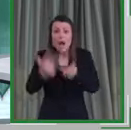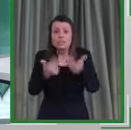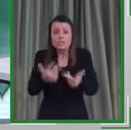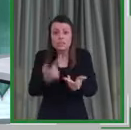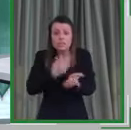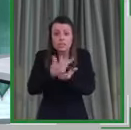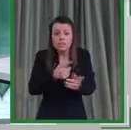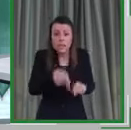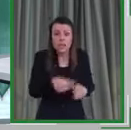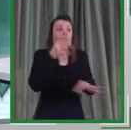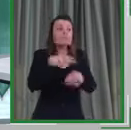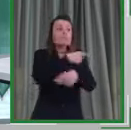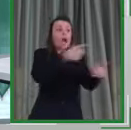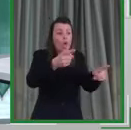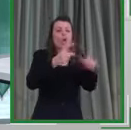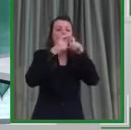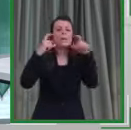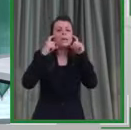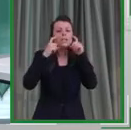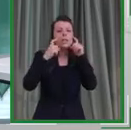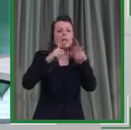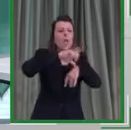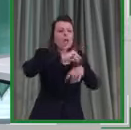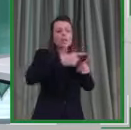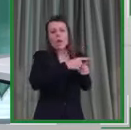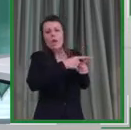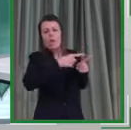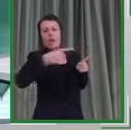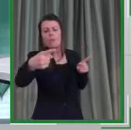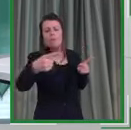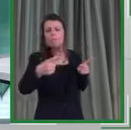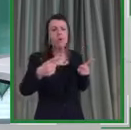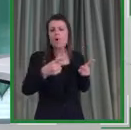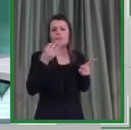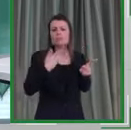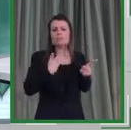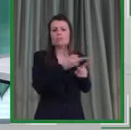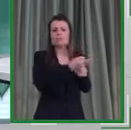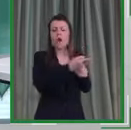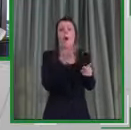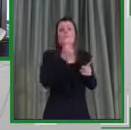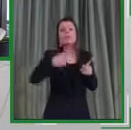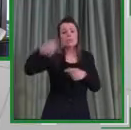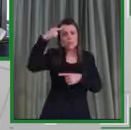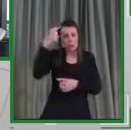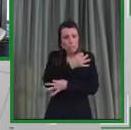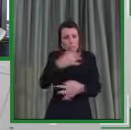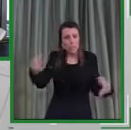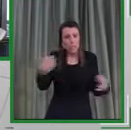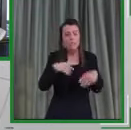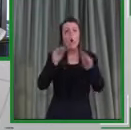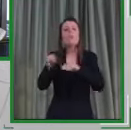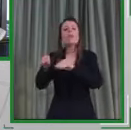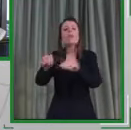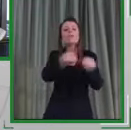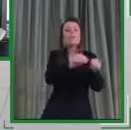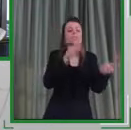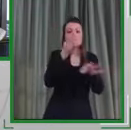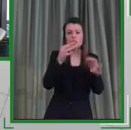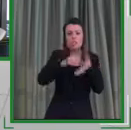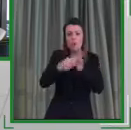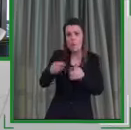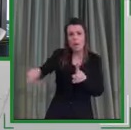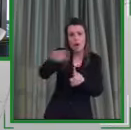tutto il periodo perché sapete che il problema dei presidi a un problema che non ha solo riguardato gli ospedali i medici di medicina generale